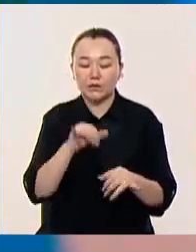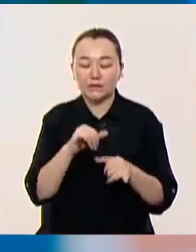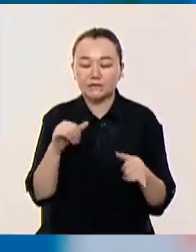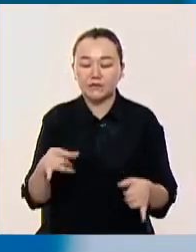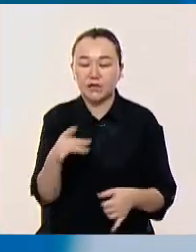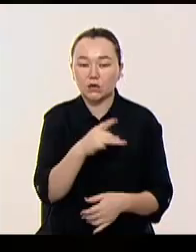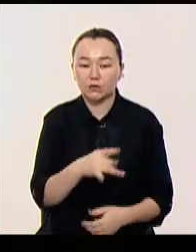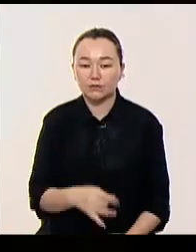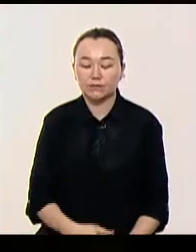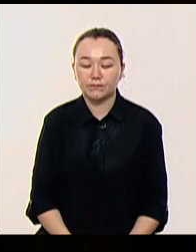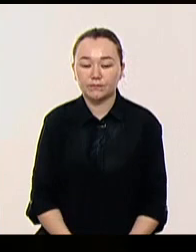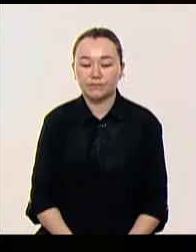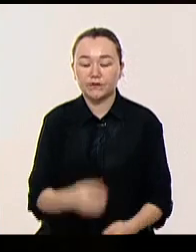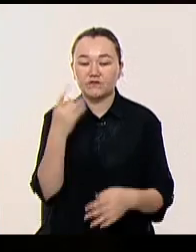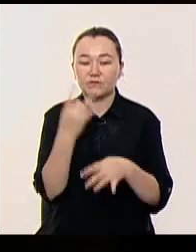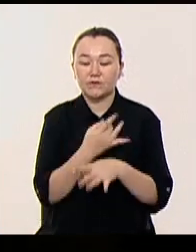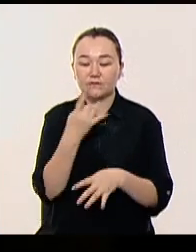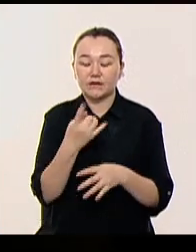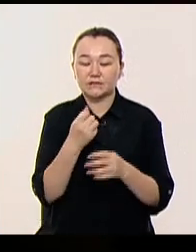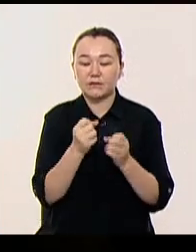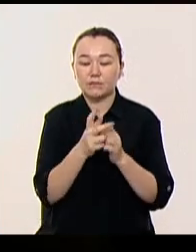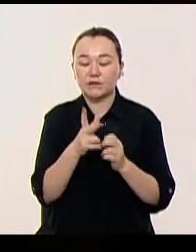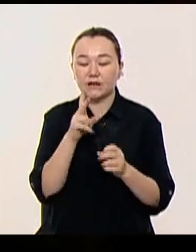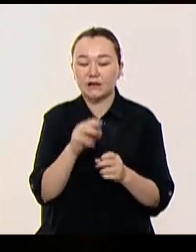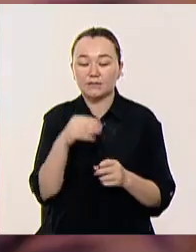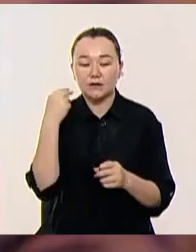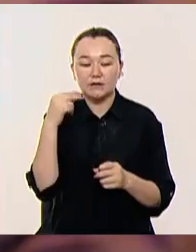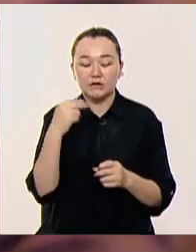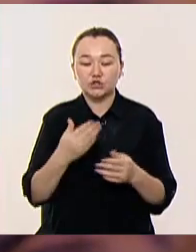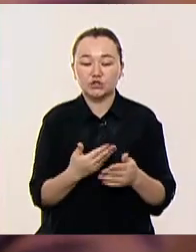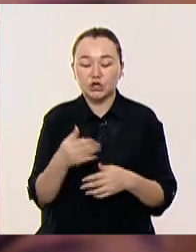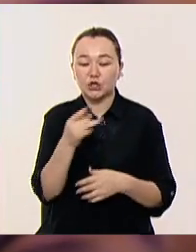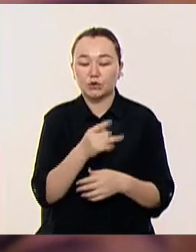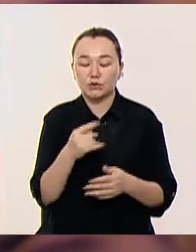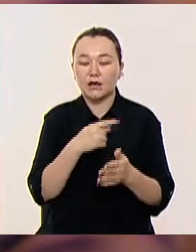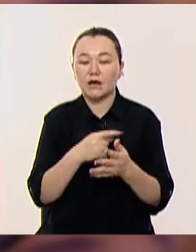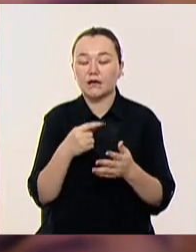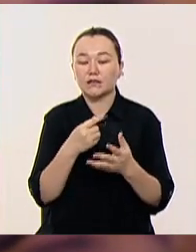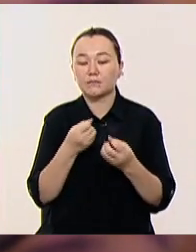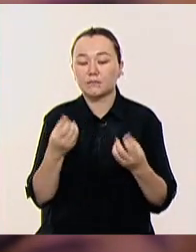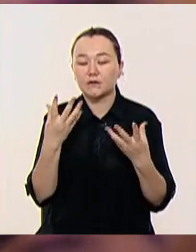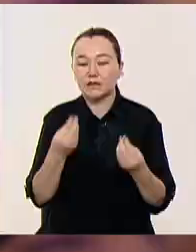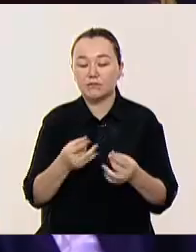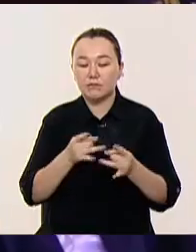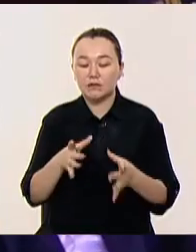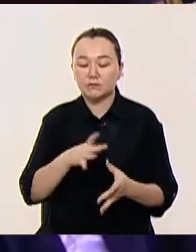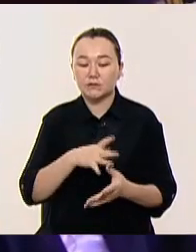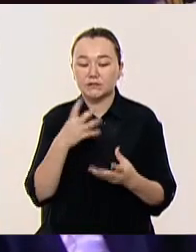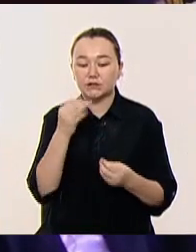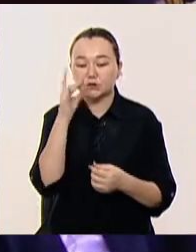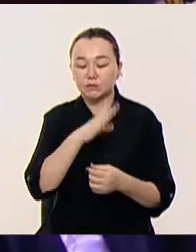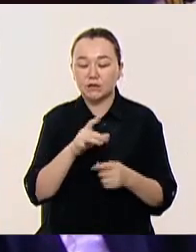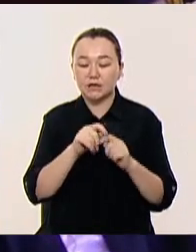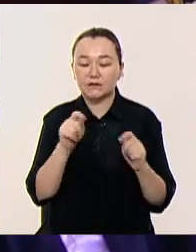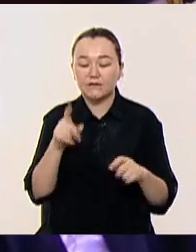региона. Впервые после 13-летнего перерыва жители региона отметили День Республики. Открывая торжественную